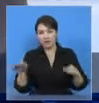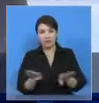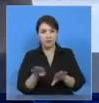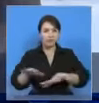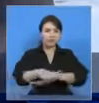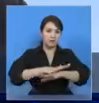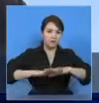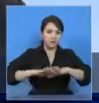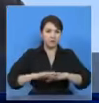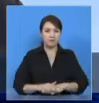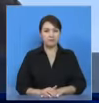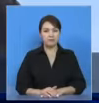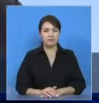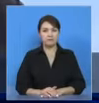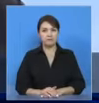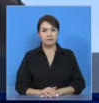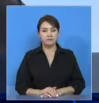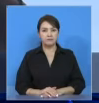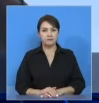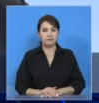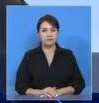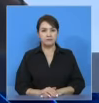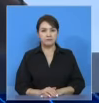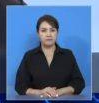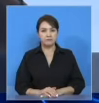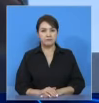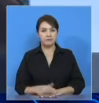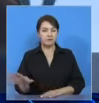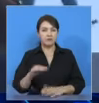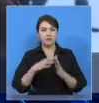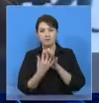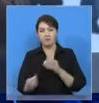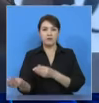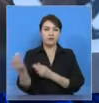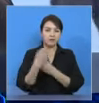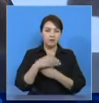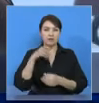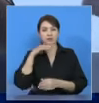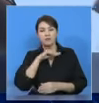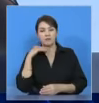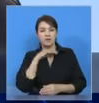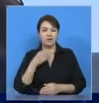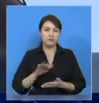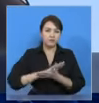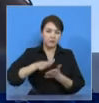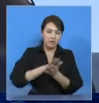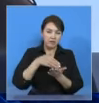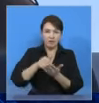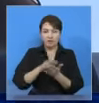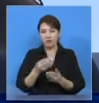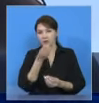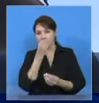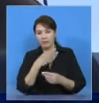ярмарки в этой гадство пакаль that could гордон со всех сил привезли мясо масло с usb b и прочие традиционные угощения